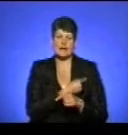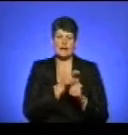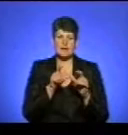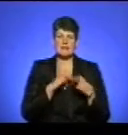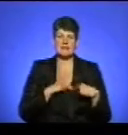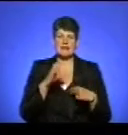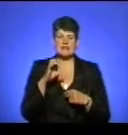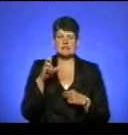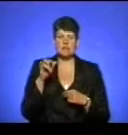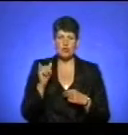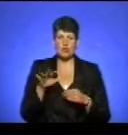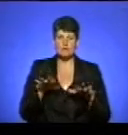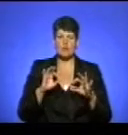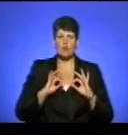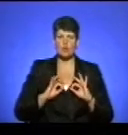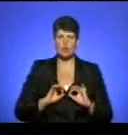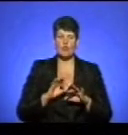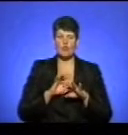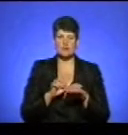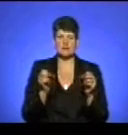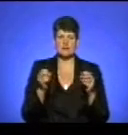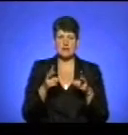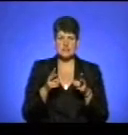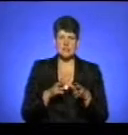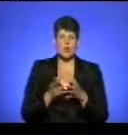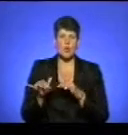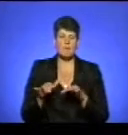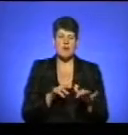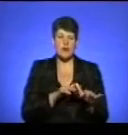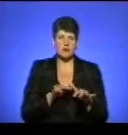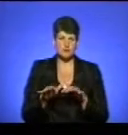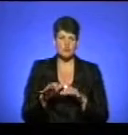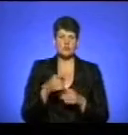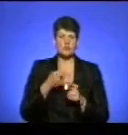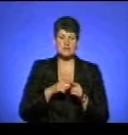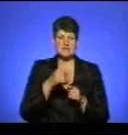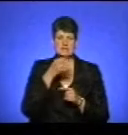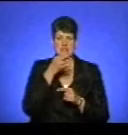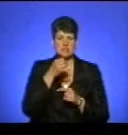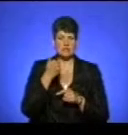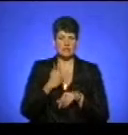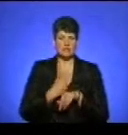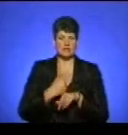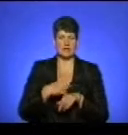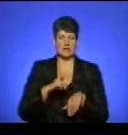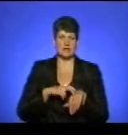СБУ та місцевої прокуратури проводили спецоперацію, повідомив телефоном головний лікар медзакладу Василь